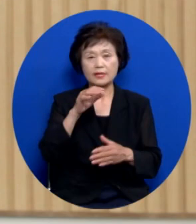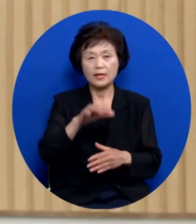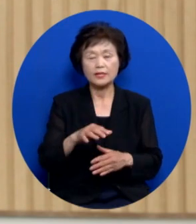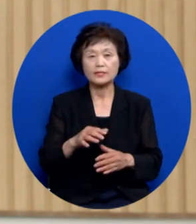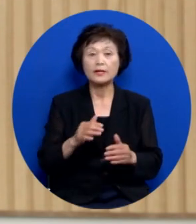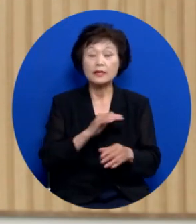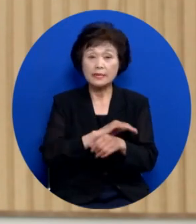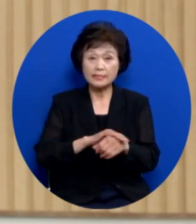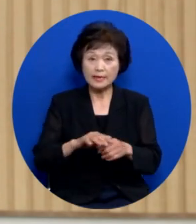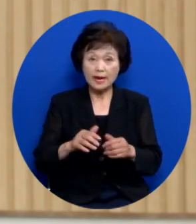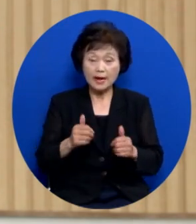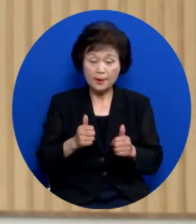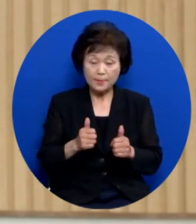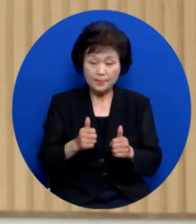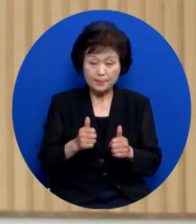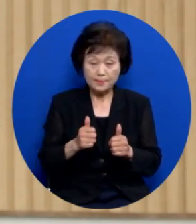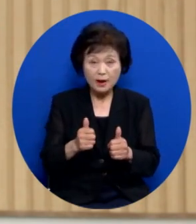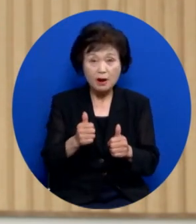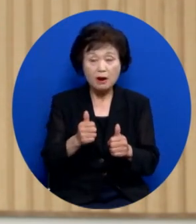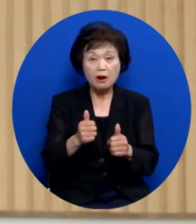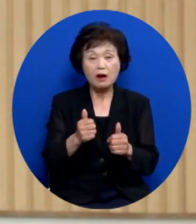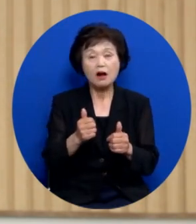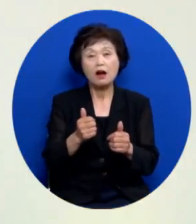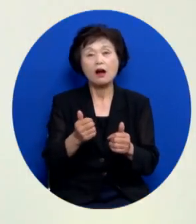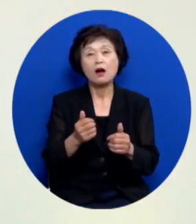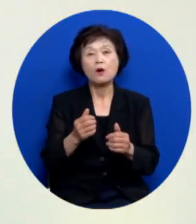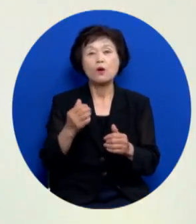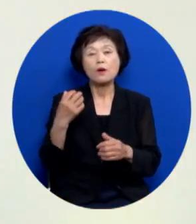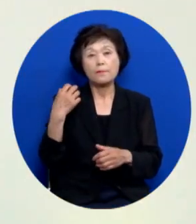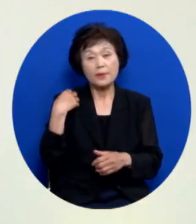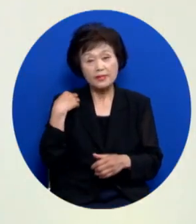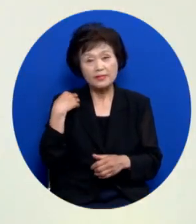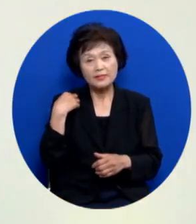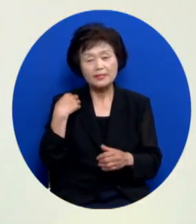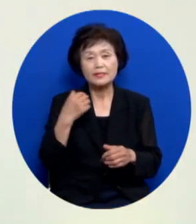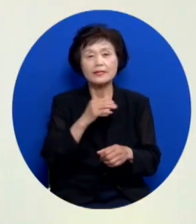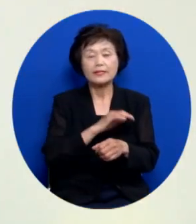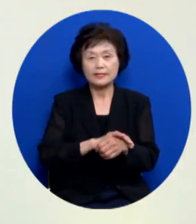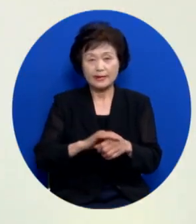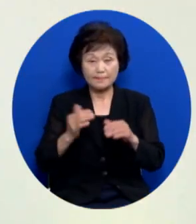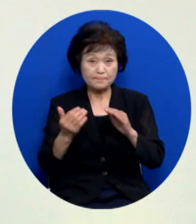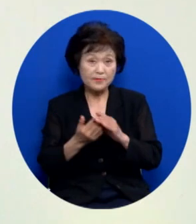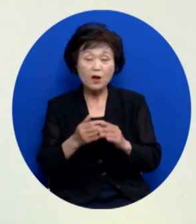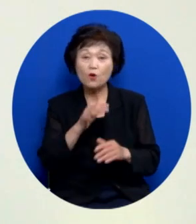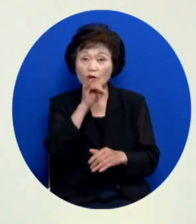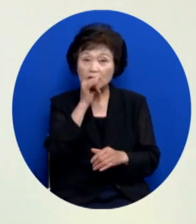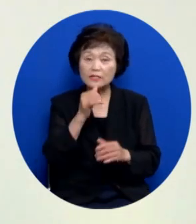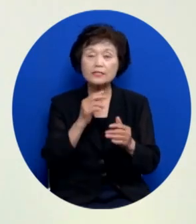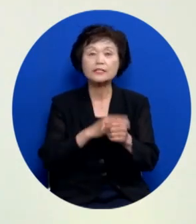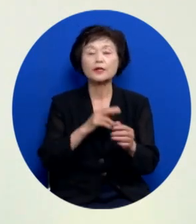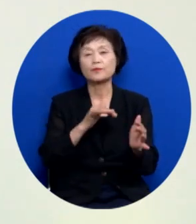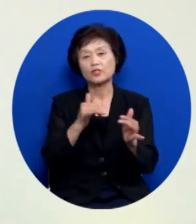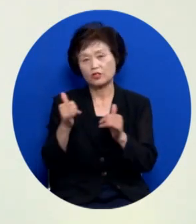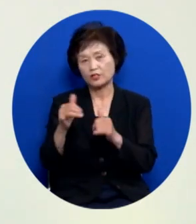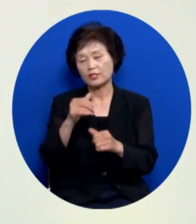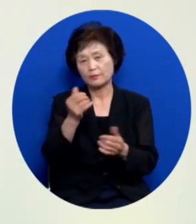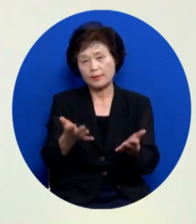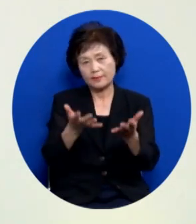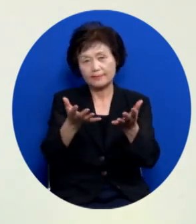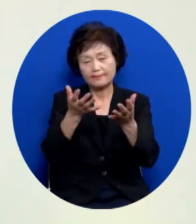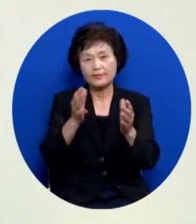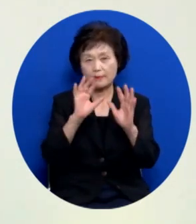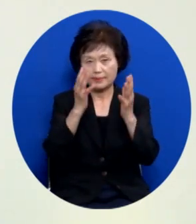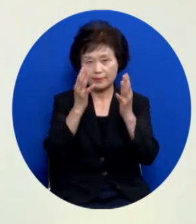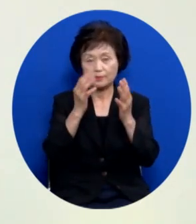계신 선생님들이 많이 계십니다. 박수를 보냅니다. 우리 사회 가장 심각한 위기는 자부심의